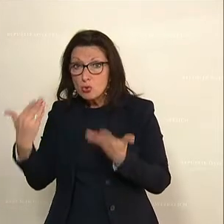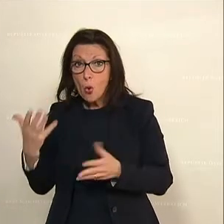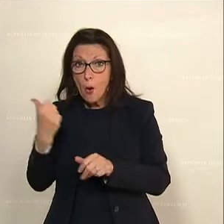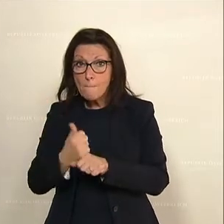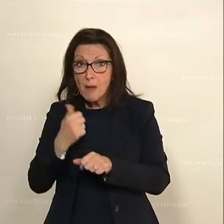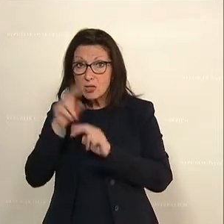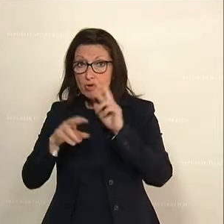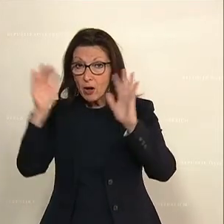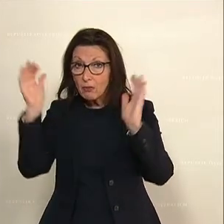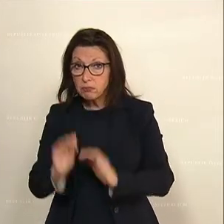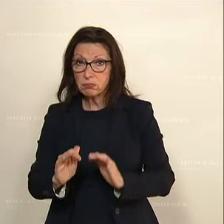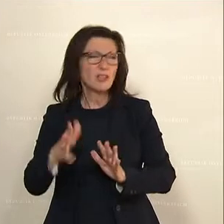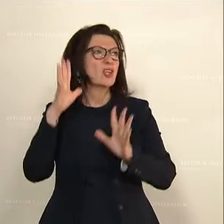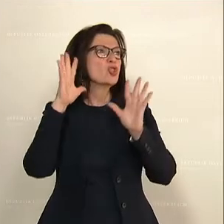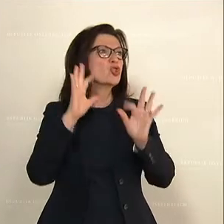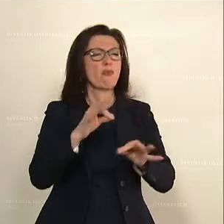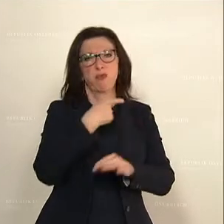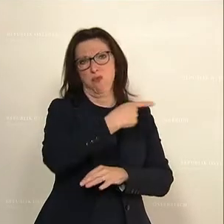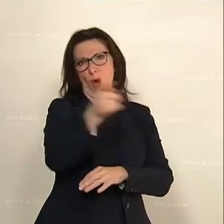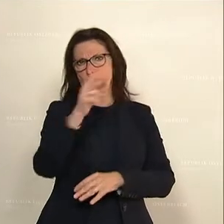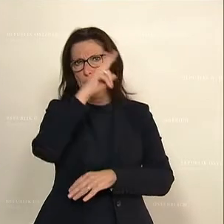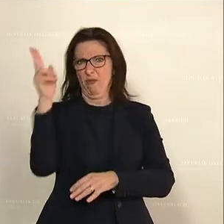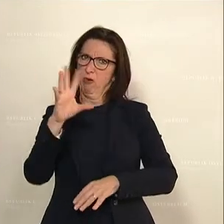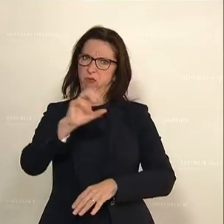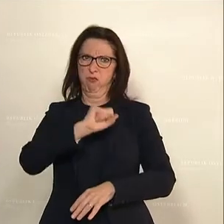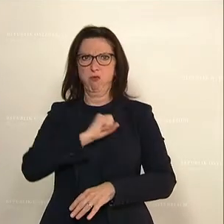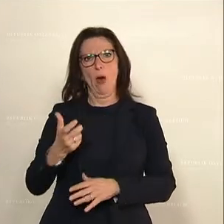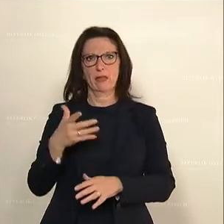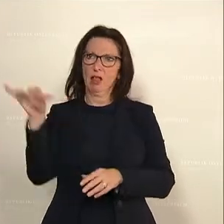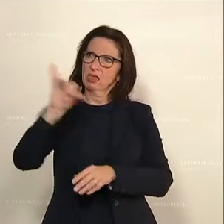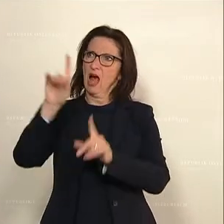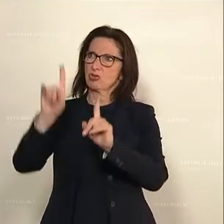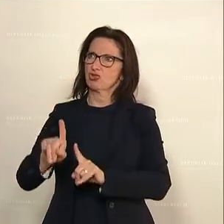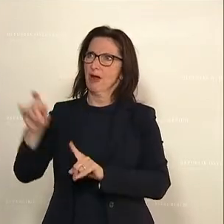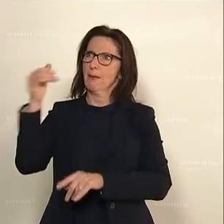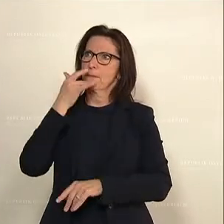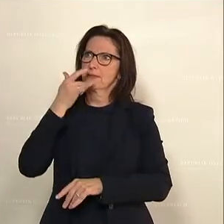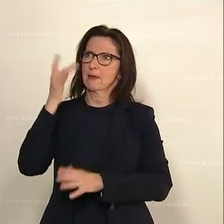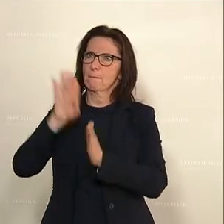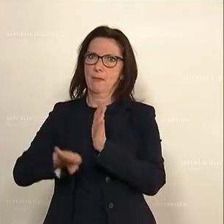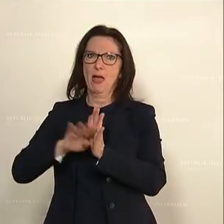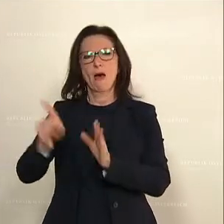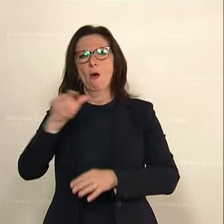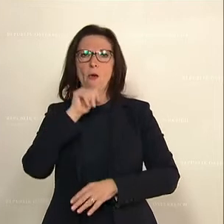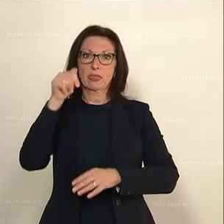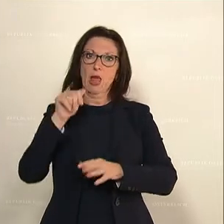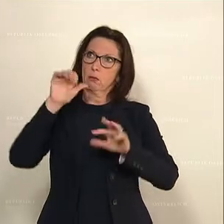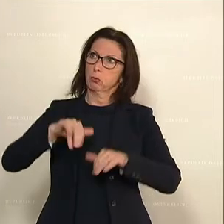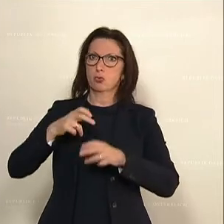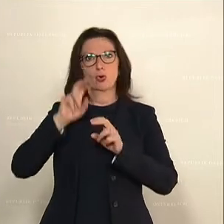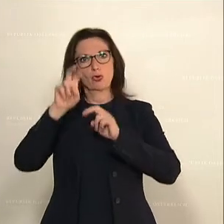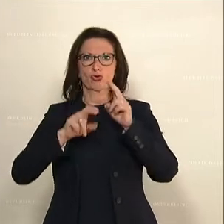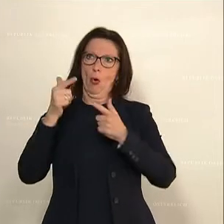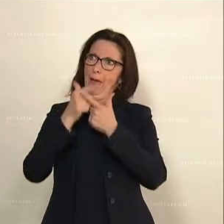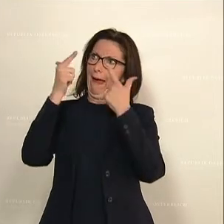transparent bei jedem Tanken entlasten und nicht über Steuererklärungen ein paar Hunderter verteilen. Angesichts